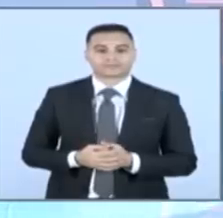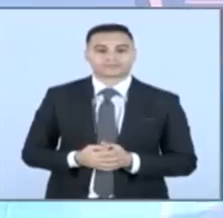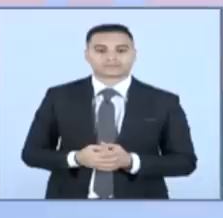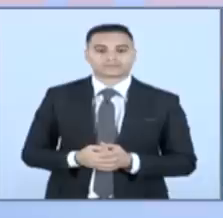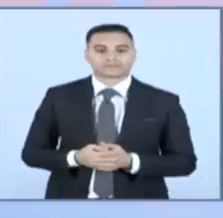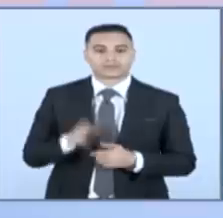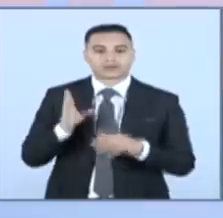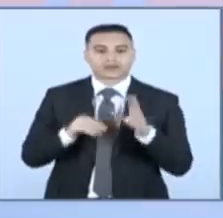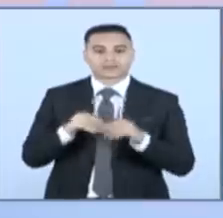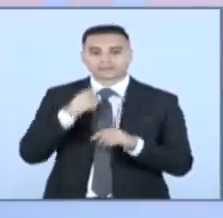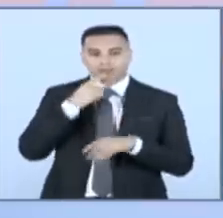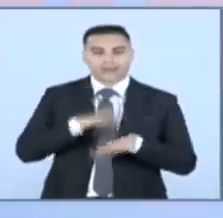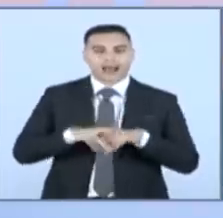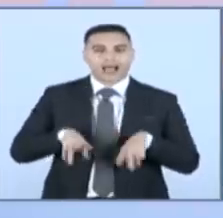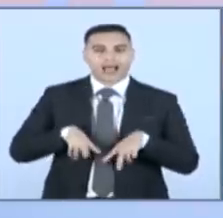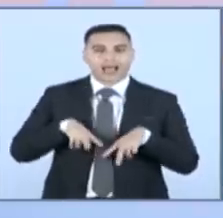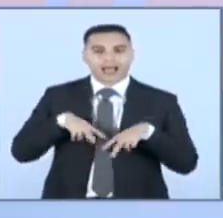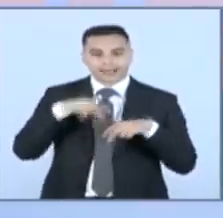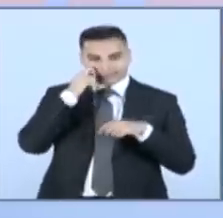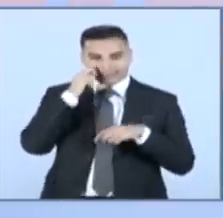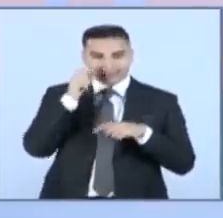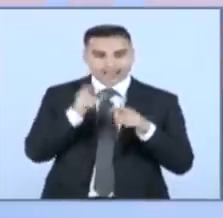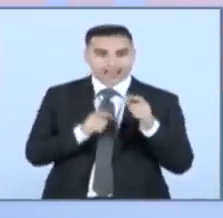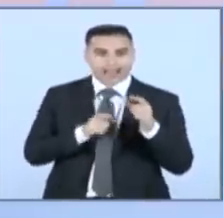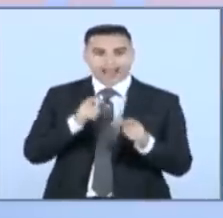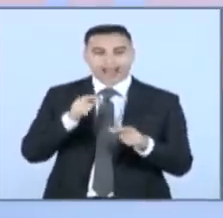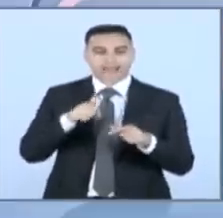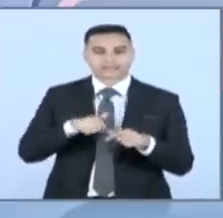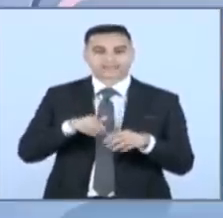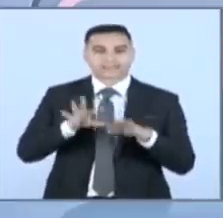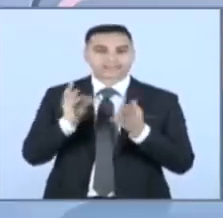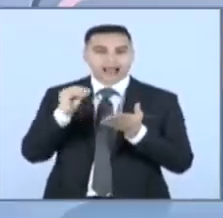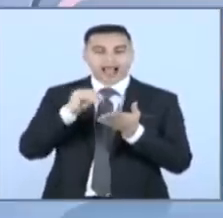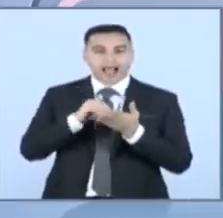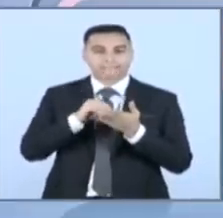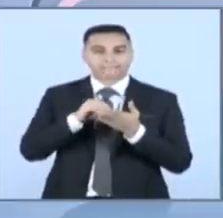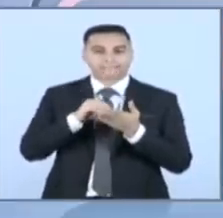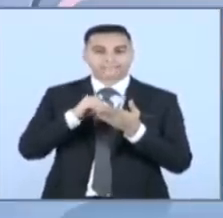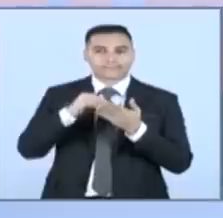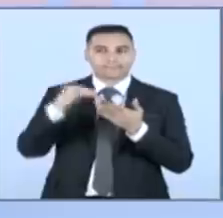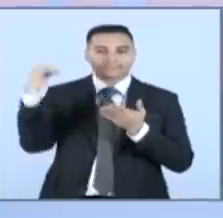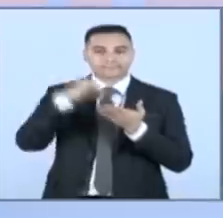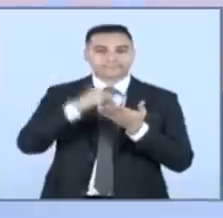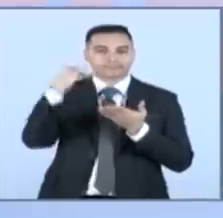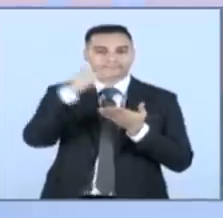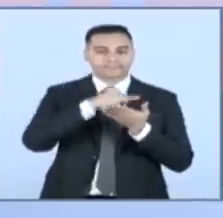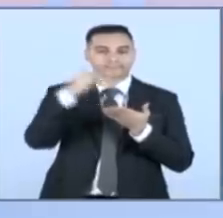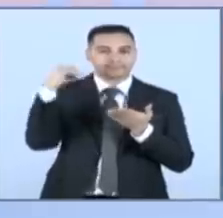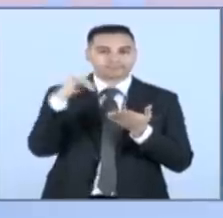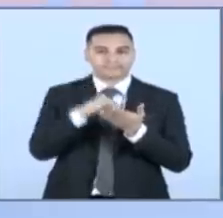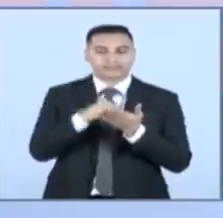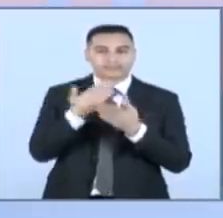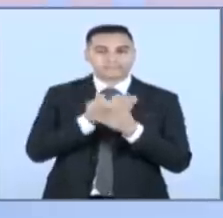الرواية بتتكلم عن حياة المهاجرين في البلاد الجديدة وإزاي أصبحت مقبرة